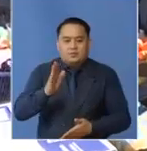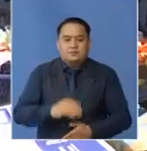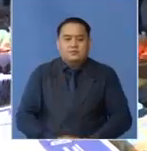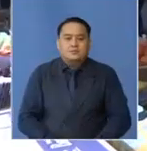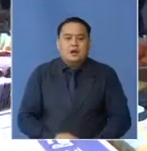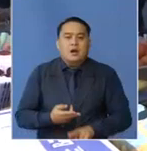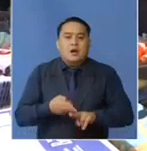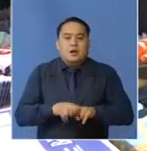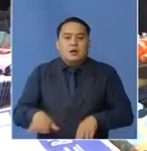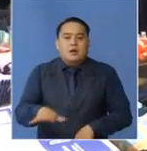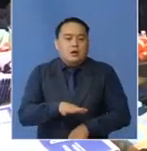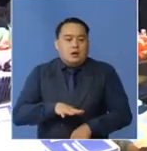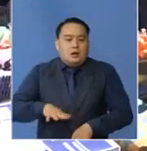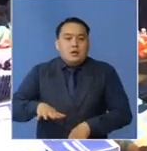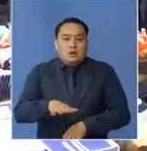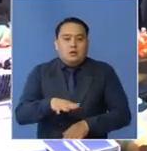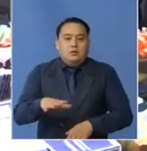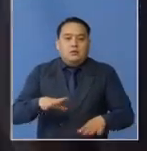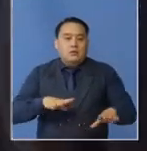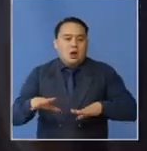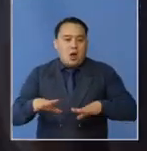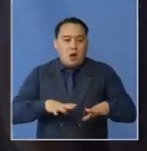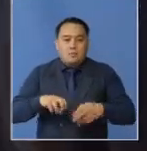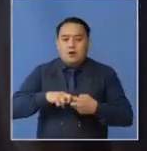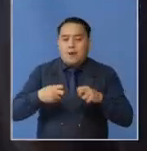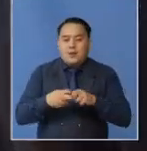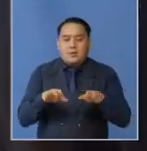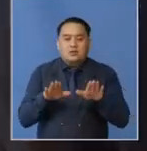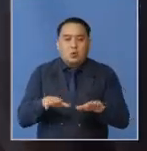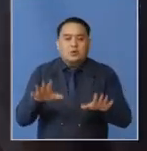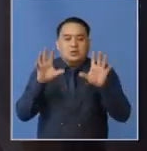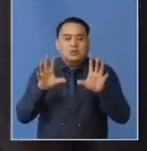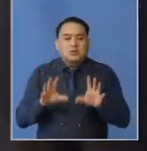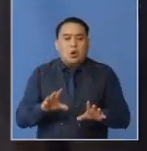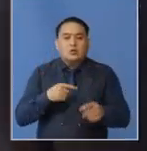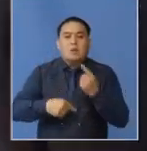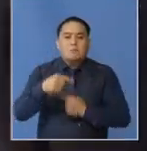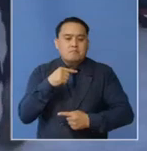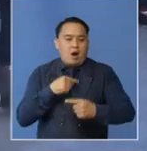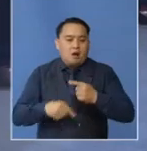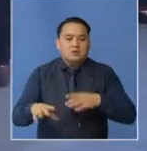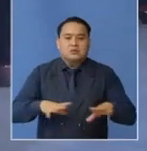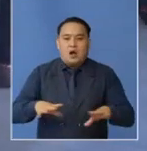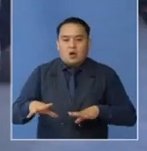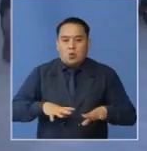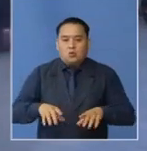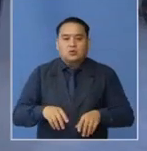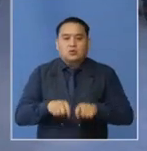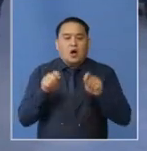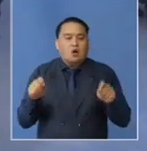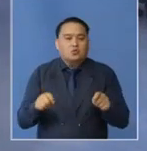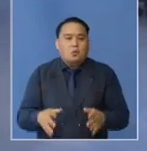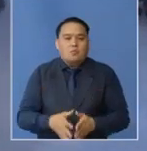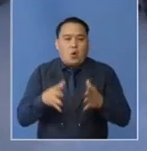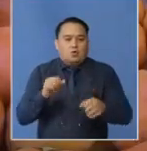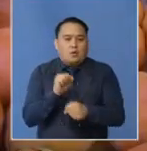Этот участок даже прозвали блошиным рынком. Впрочем, проблема не только в незаконном предпринимательстве. Стихийная торговля создает большие